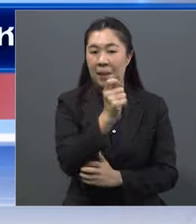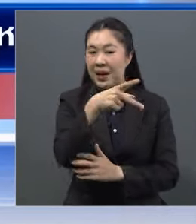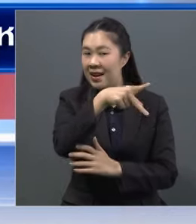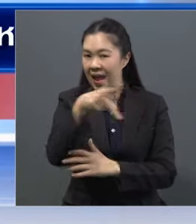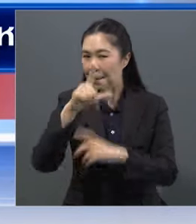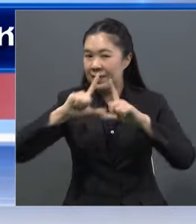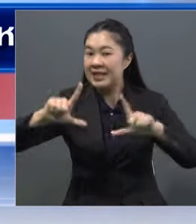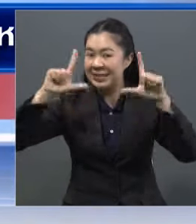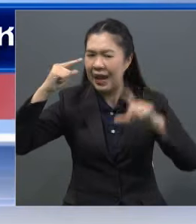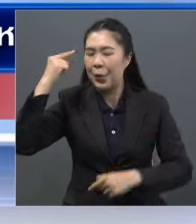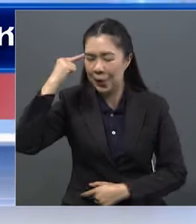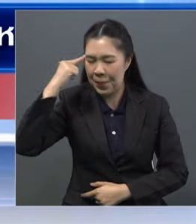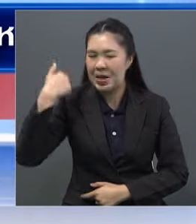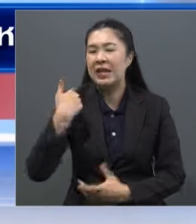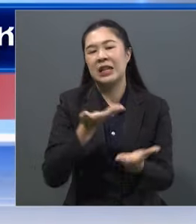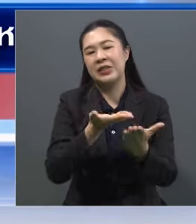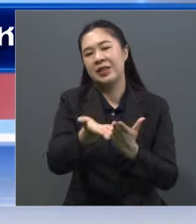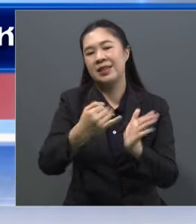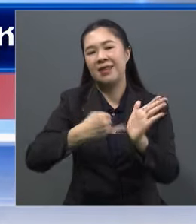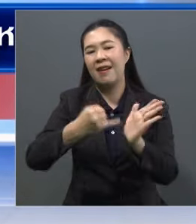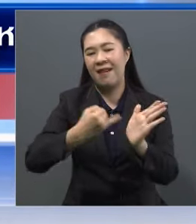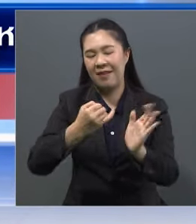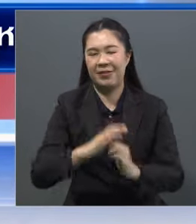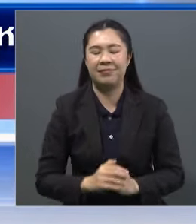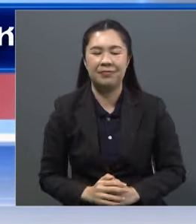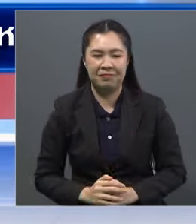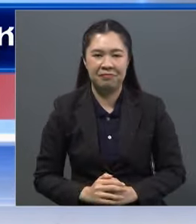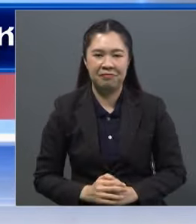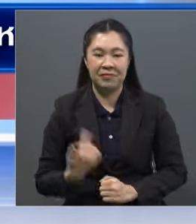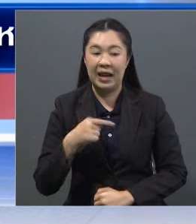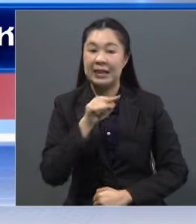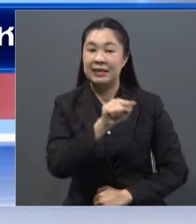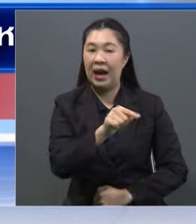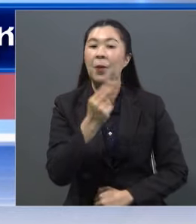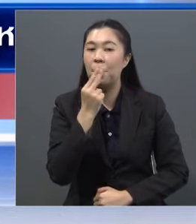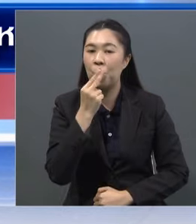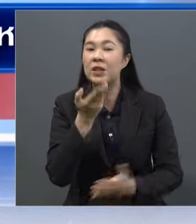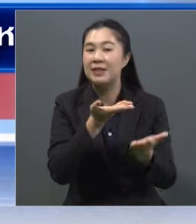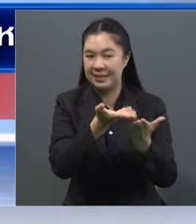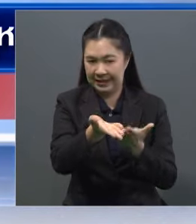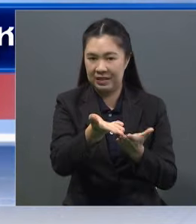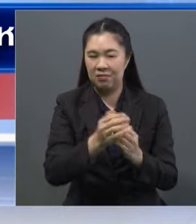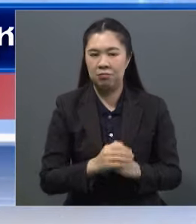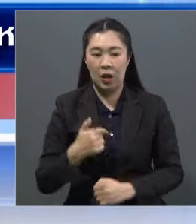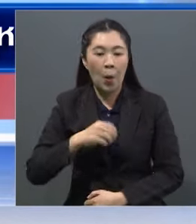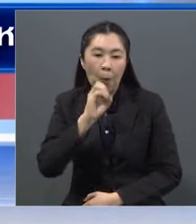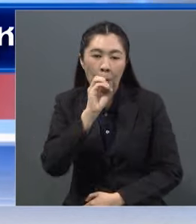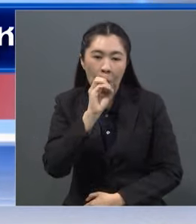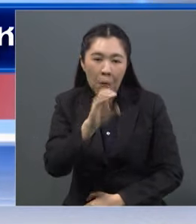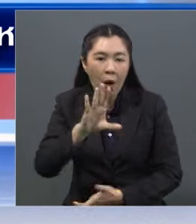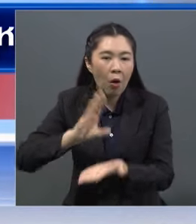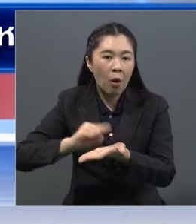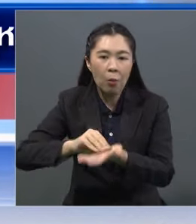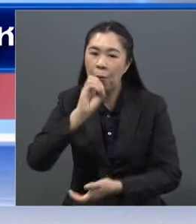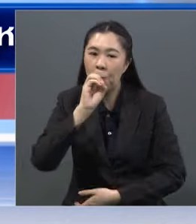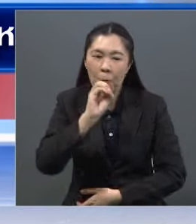ชื่อดังใช่ไหมคะเพราะฉะนั้นมีค่ะเราสามารถสั่งซื้อบุหรี่ไฟฟ้าอันนี้ไม่ได้เป็นการบอกข้อมูลอะไ